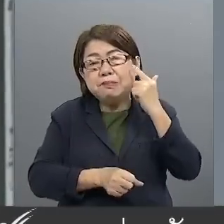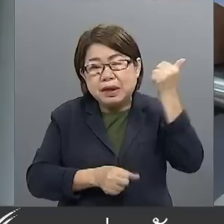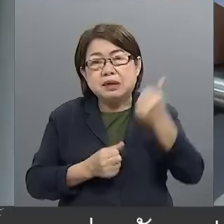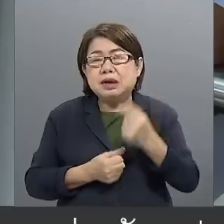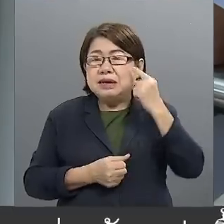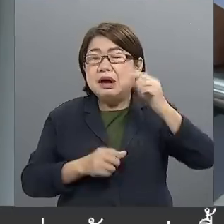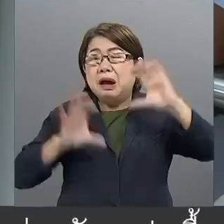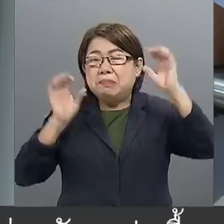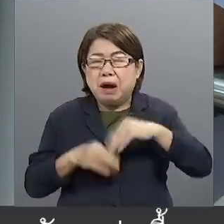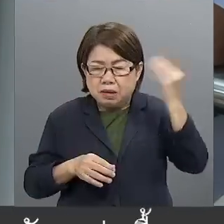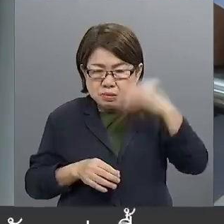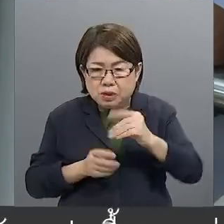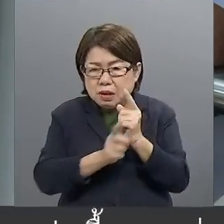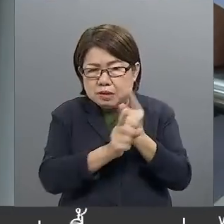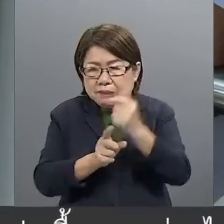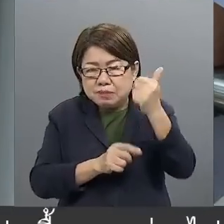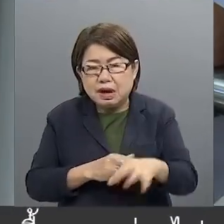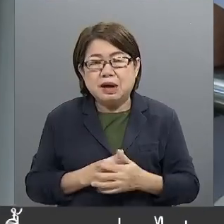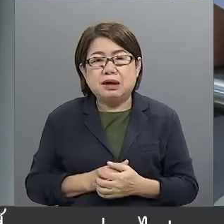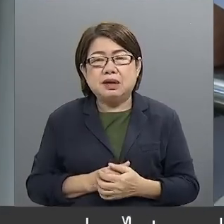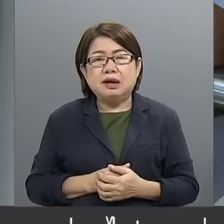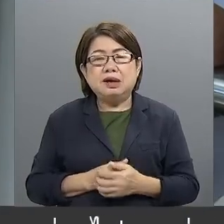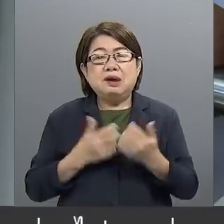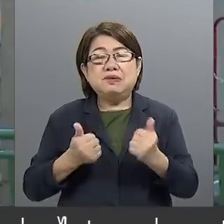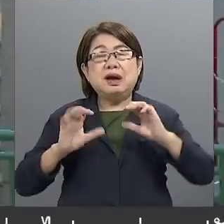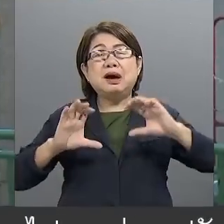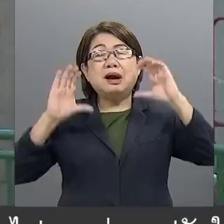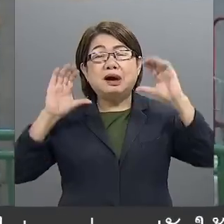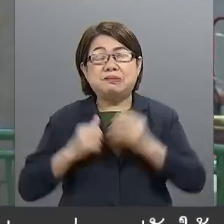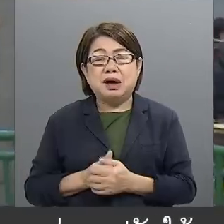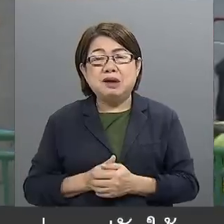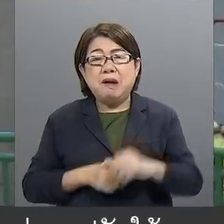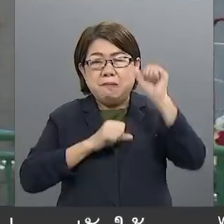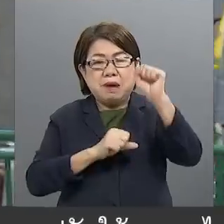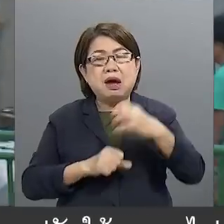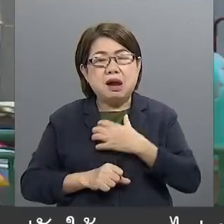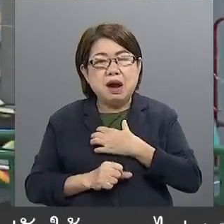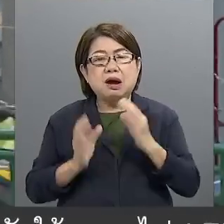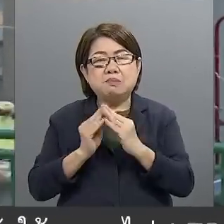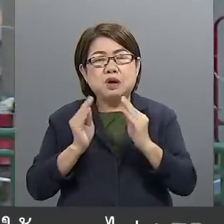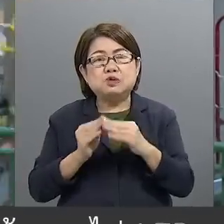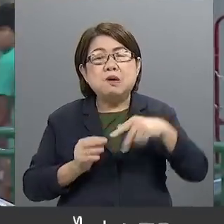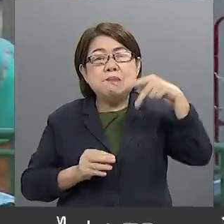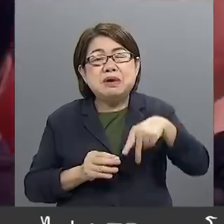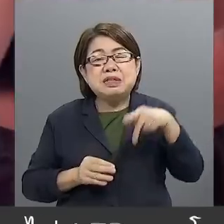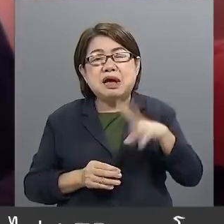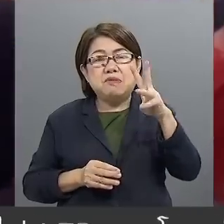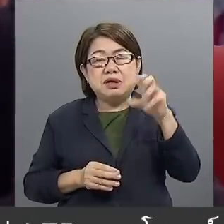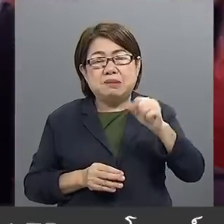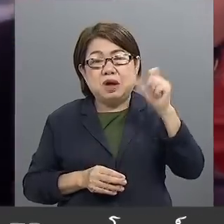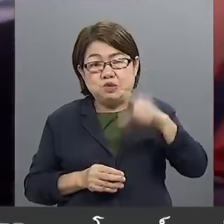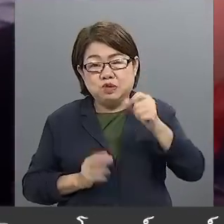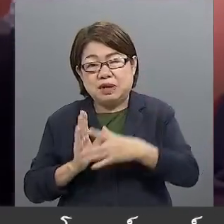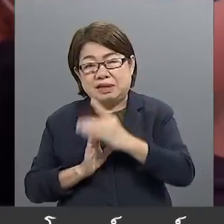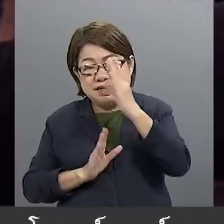ได้สำหรับการที่รัฐบาลประกาศจะมีการประชุมสมัยวิสามัญในสัปดาห์หน้านั้นส่วนตัวมองว่าช้าไป